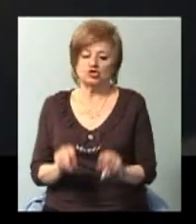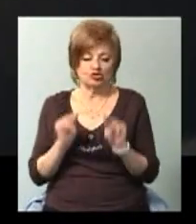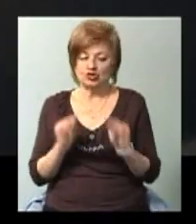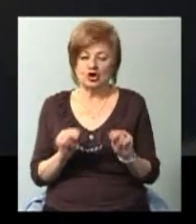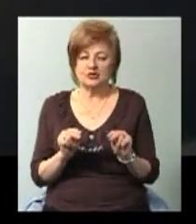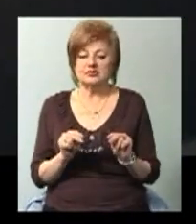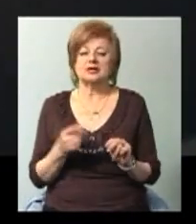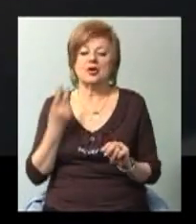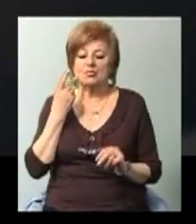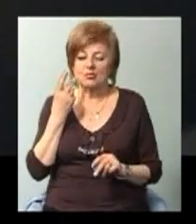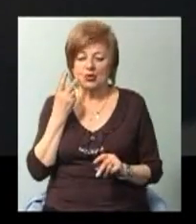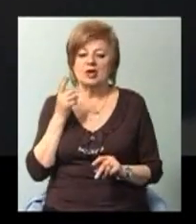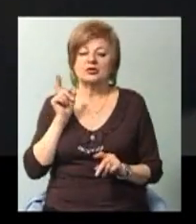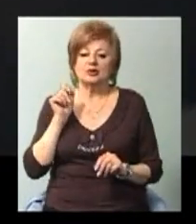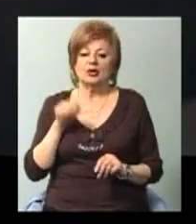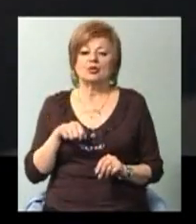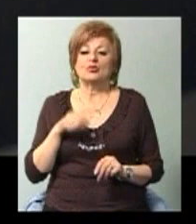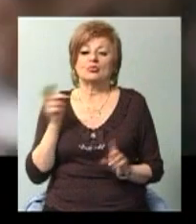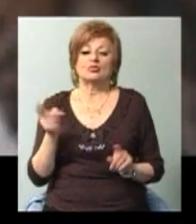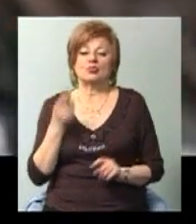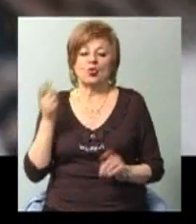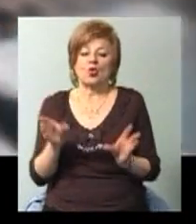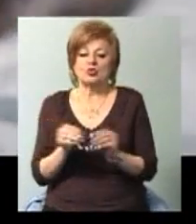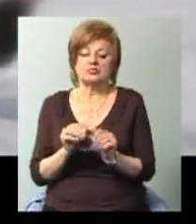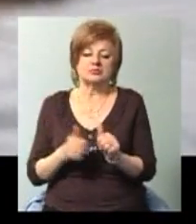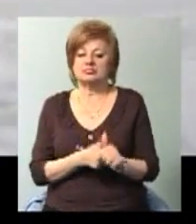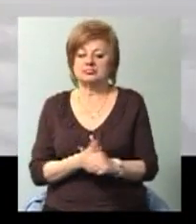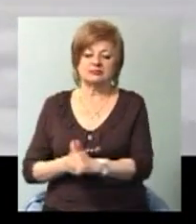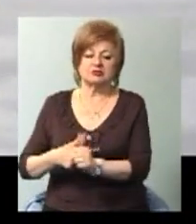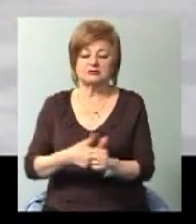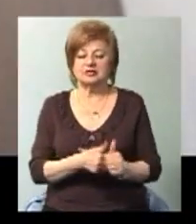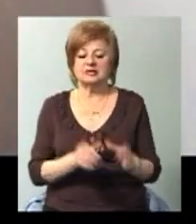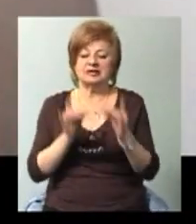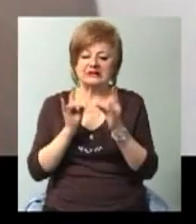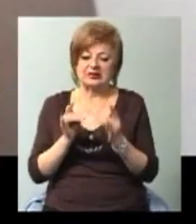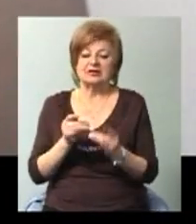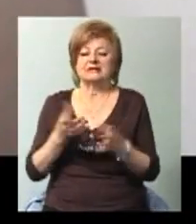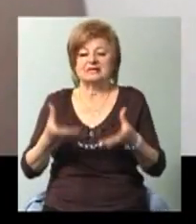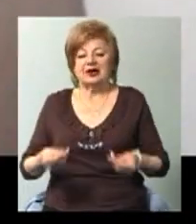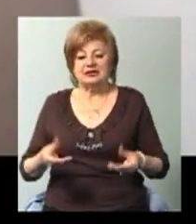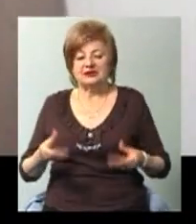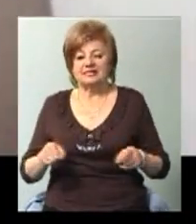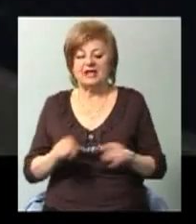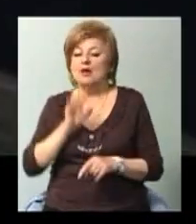готові супроводжувати свого господаря скрізь – на дивані, в ліжку, на кухні. Вони, немов